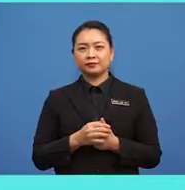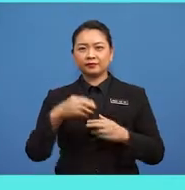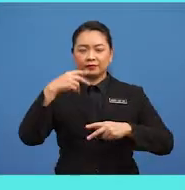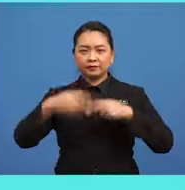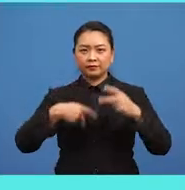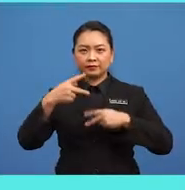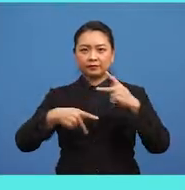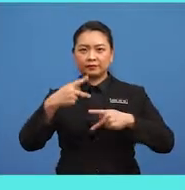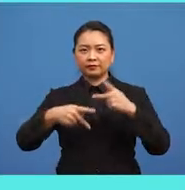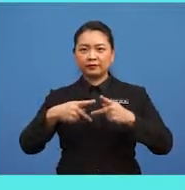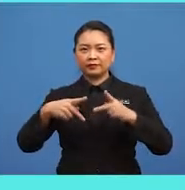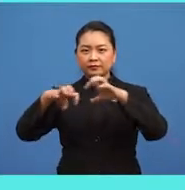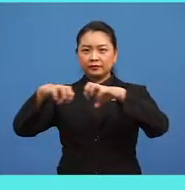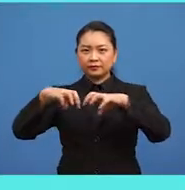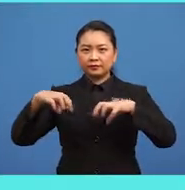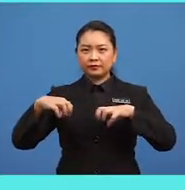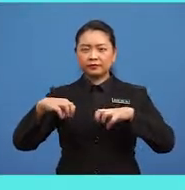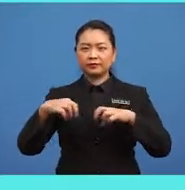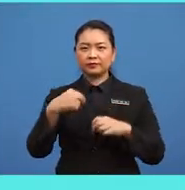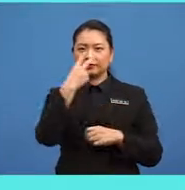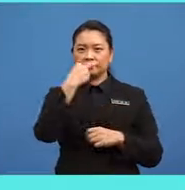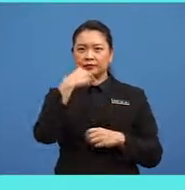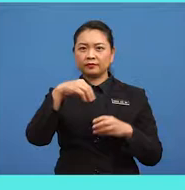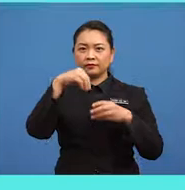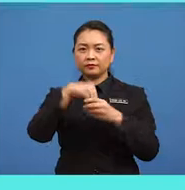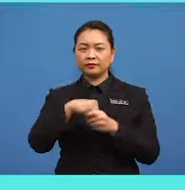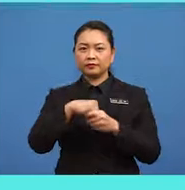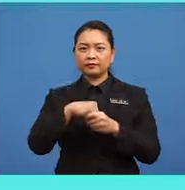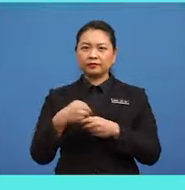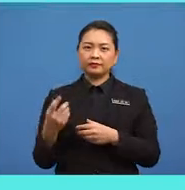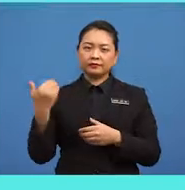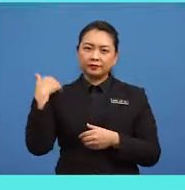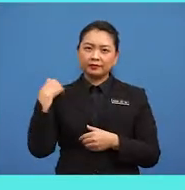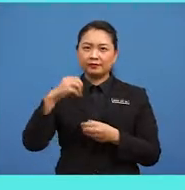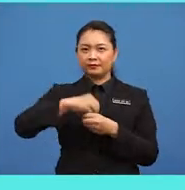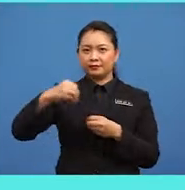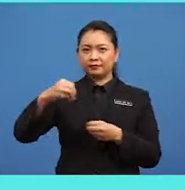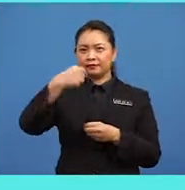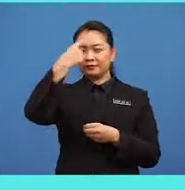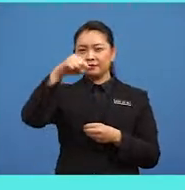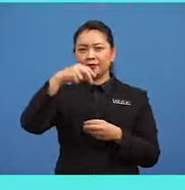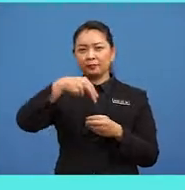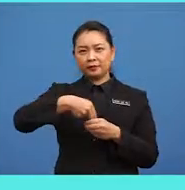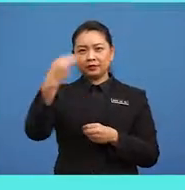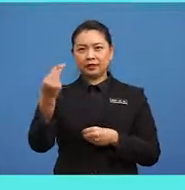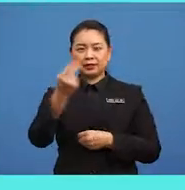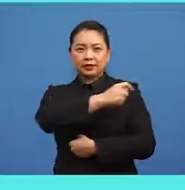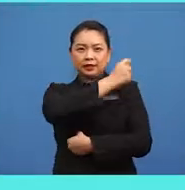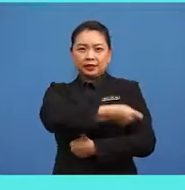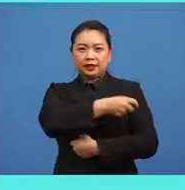Pembayangnya adalah proses penguraian glukosa dalam kehadiran oksigen